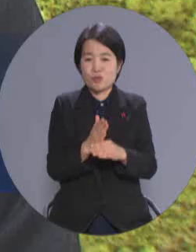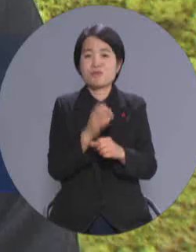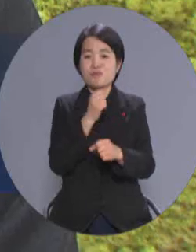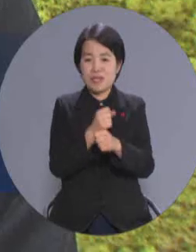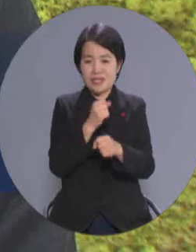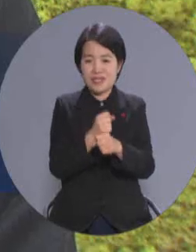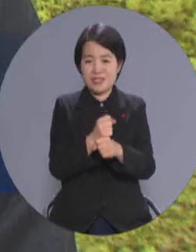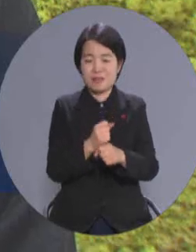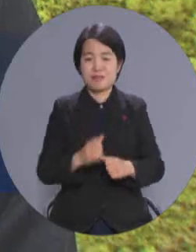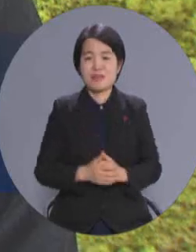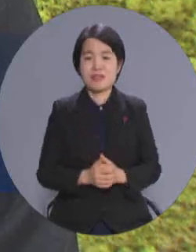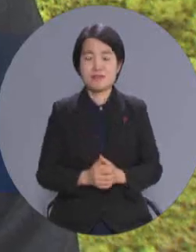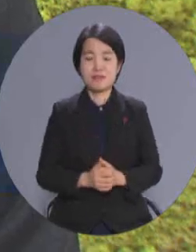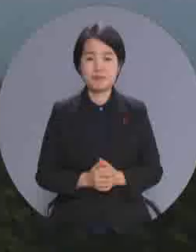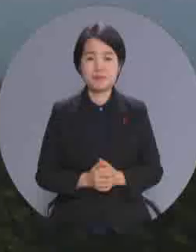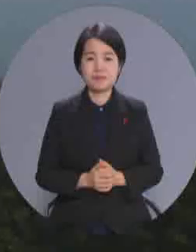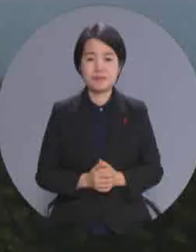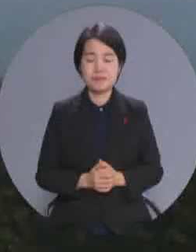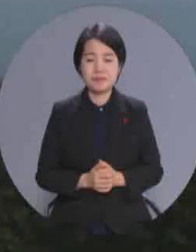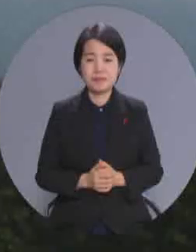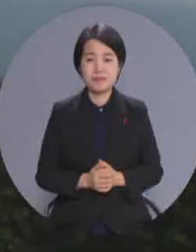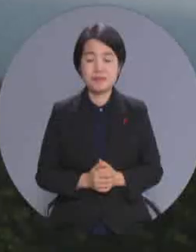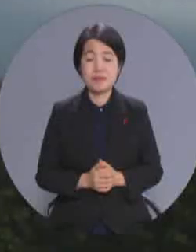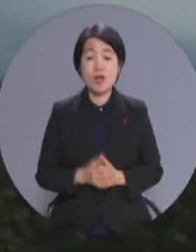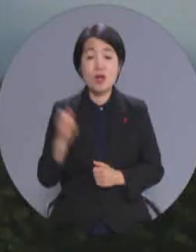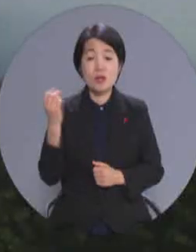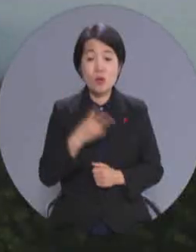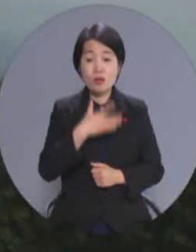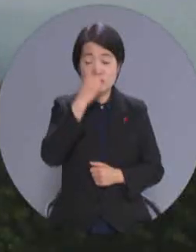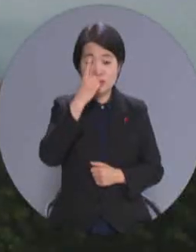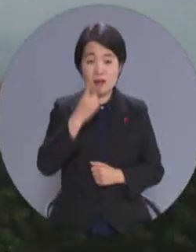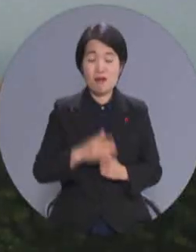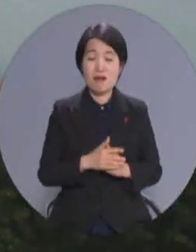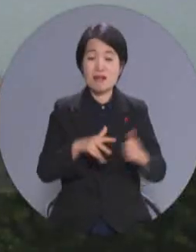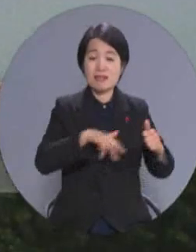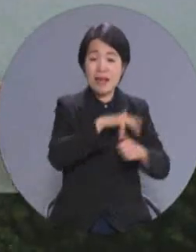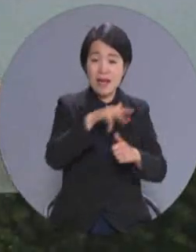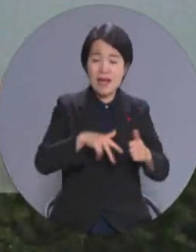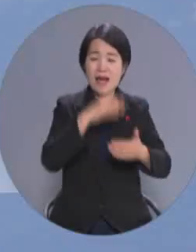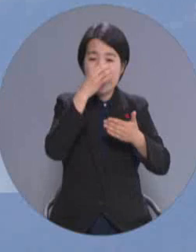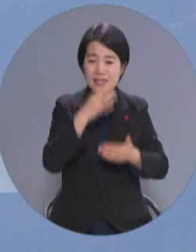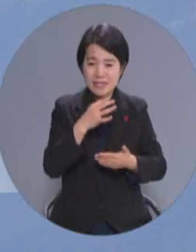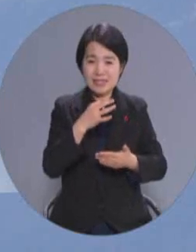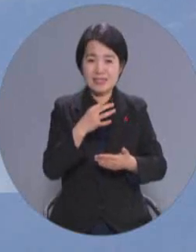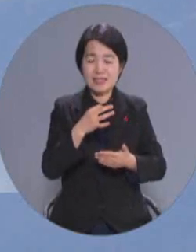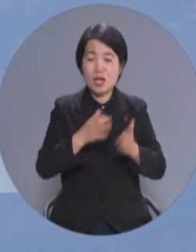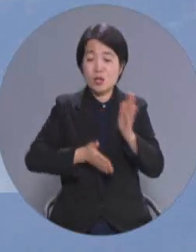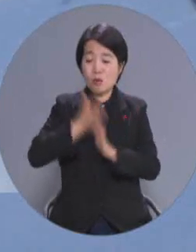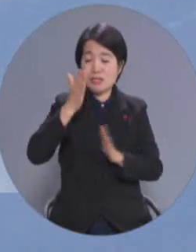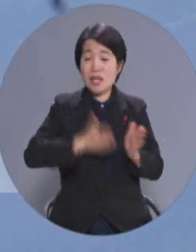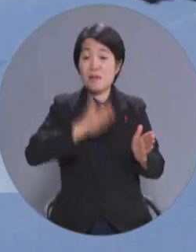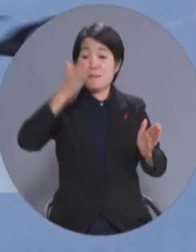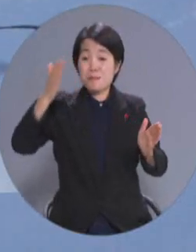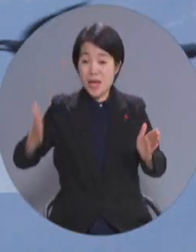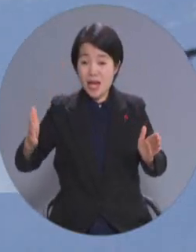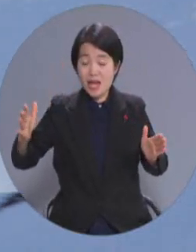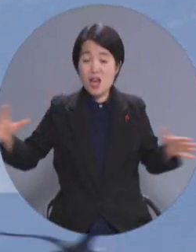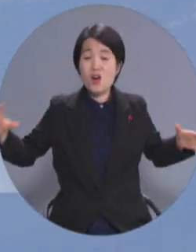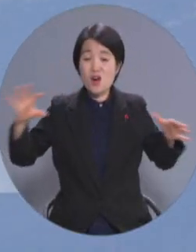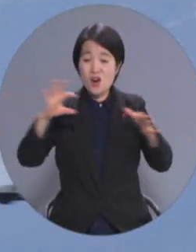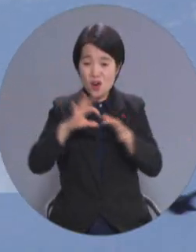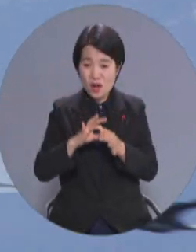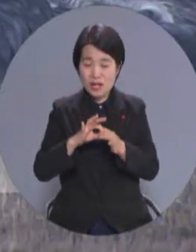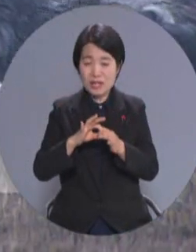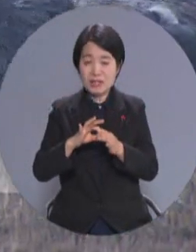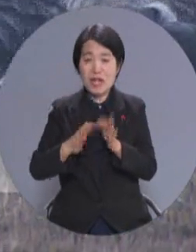기지화로 만드는 게 목표입니다. 이와 함께 순천만의 우수한 생태적 가치를 도심까지 확장 연결시키는